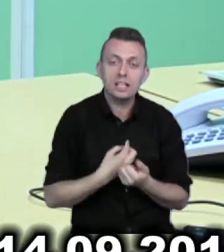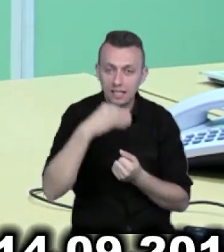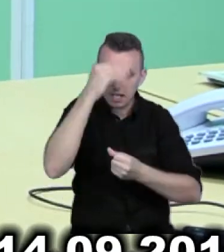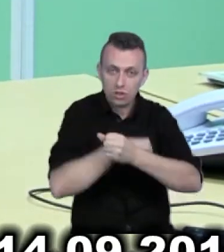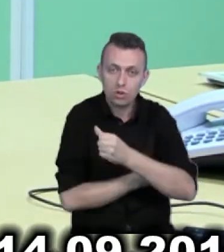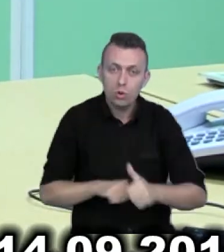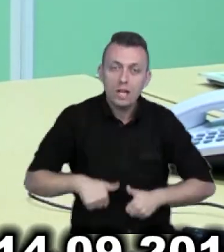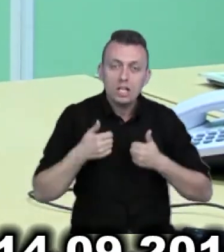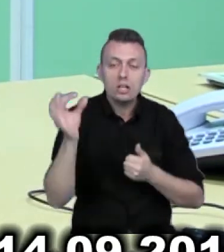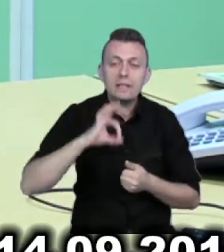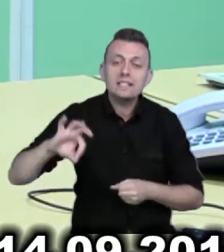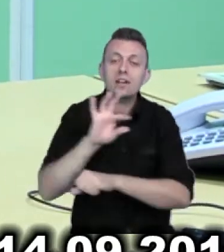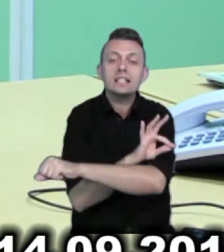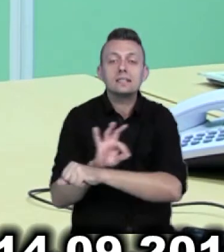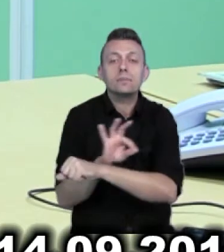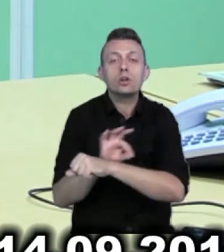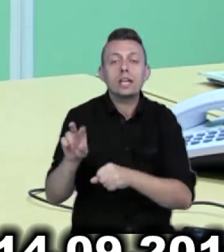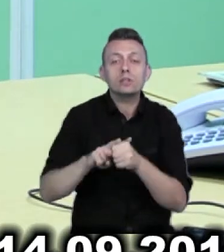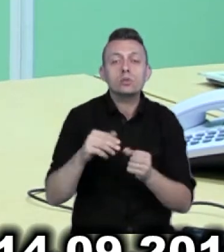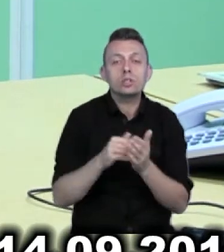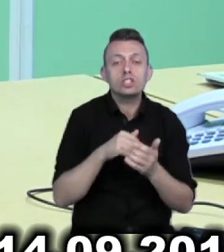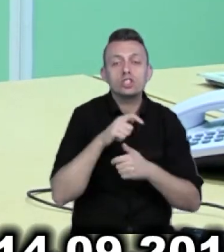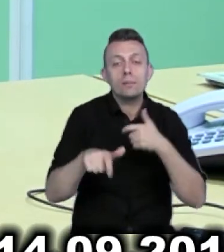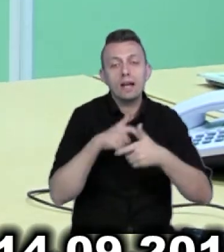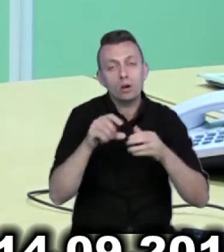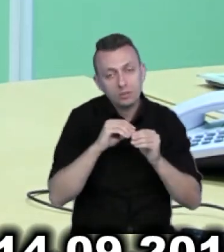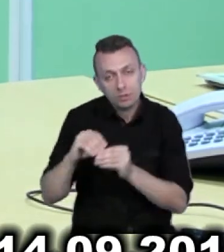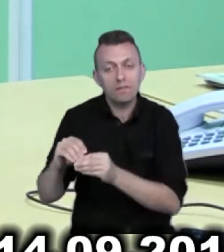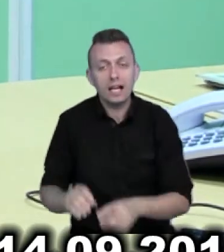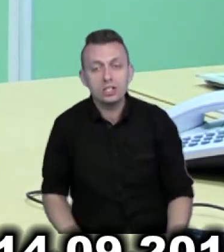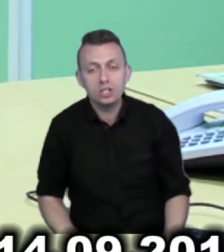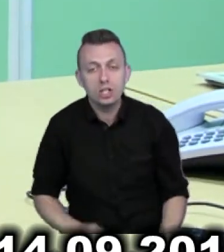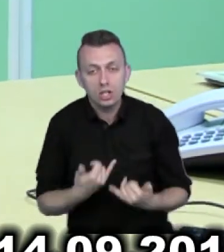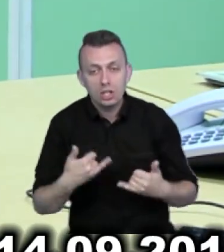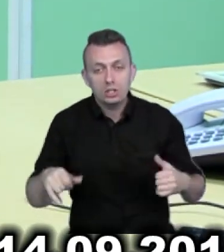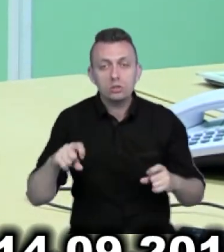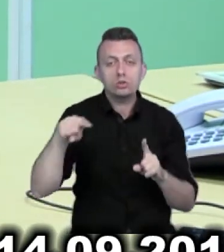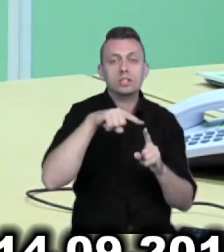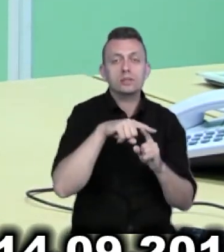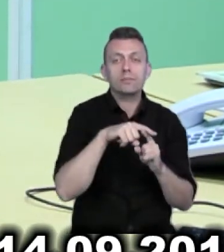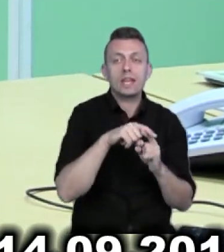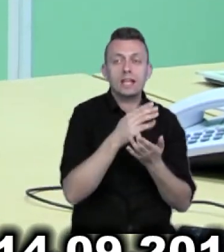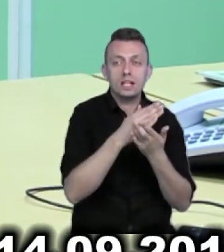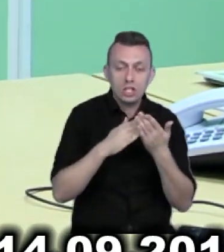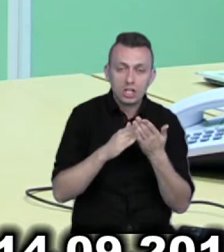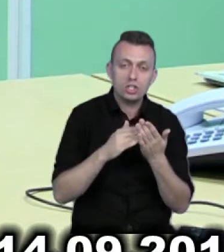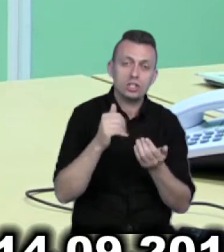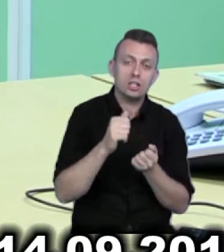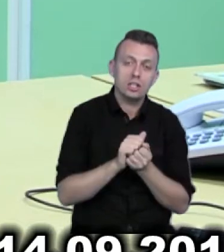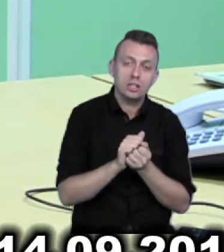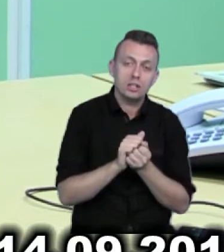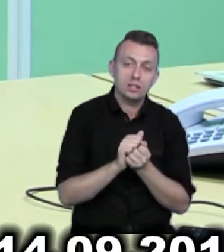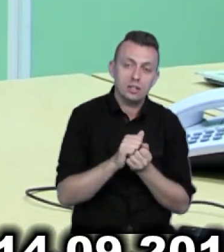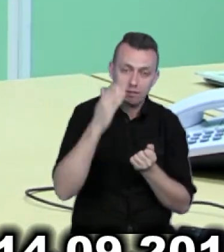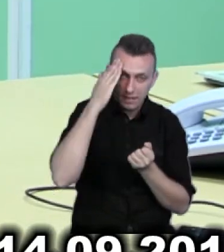w ramach projektu, który należy przeprowadzać z różnych zakresów, my proponujemy akurat, żeby to